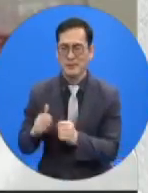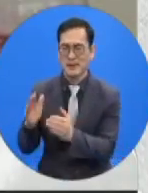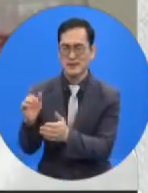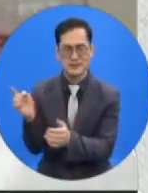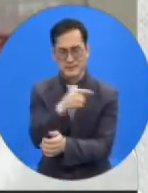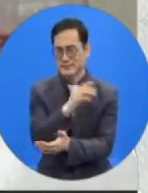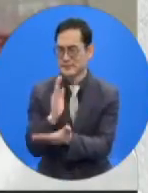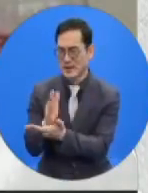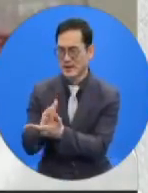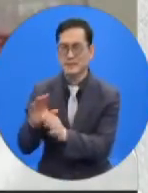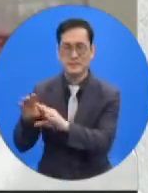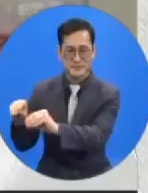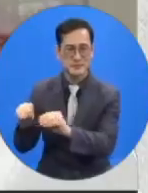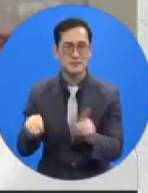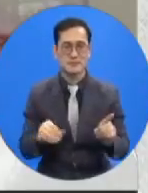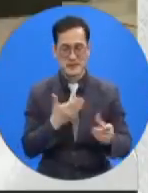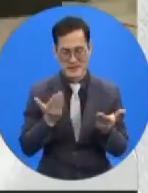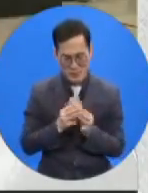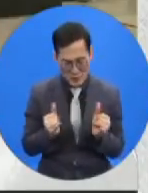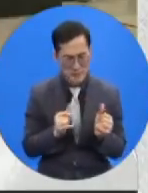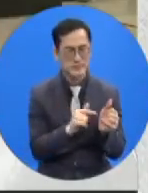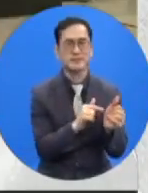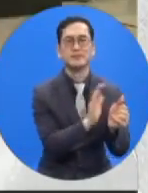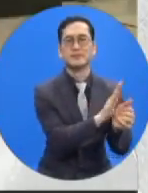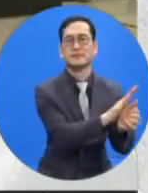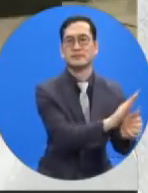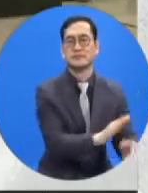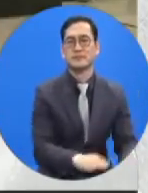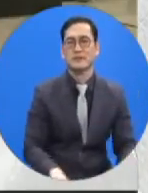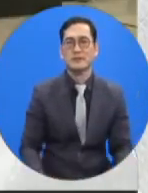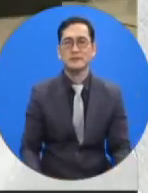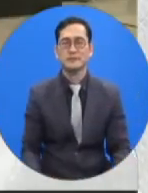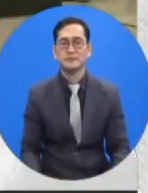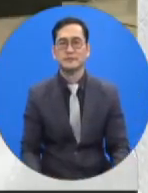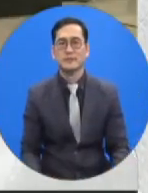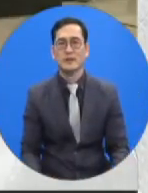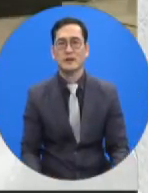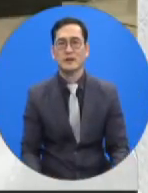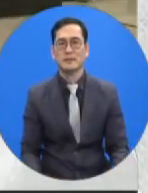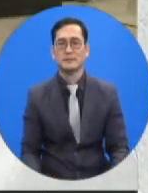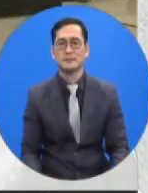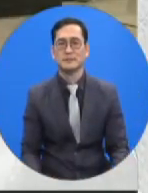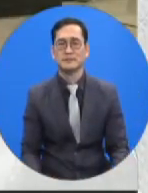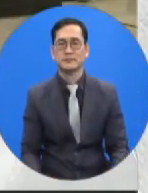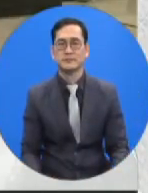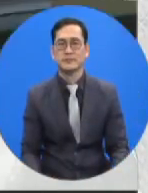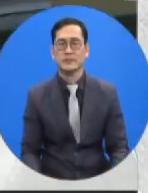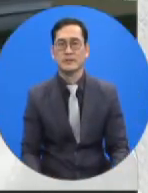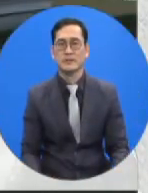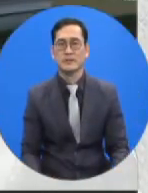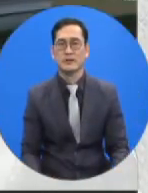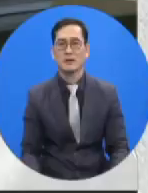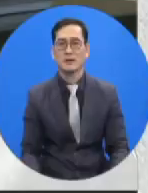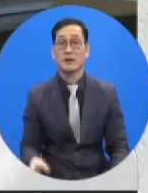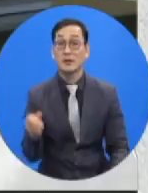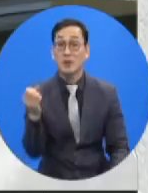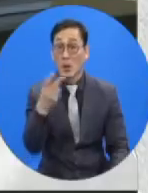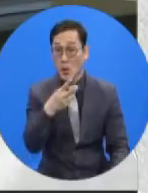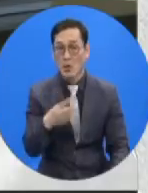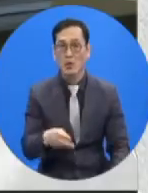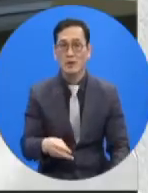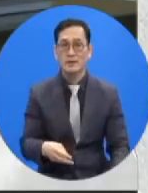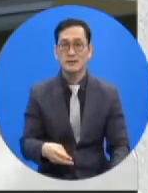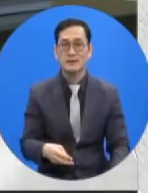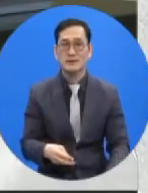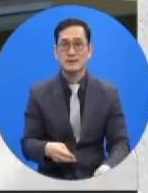아까 긴급재난지원금 말씀하셔가지고 그러니까 저는 개인적으로는 그렇게 생각합니다. 이걸 전 국민에게 나눠주는 것보다는